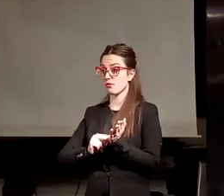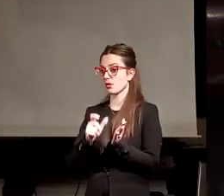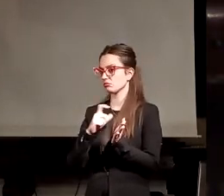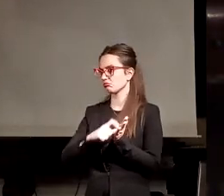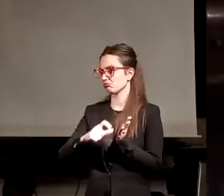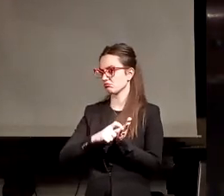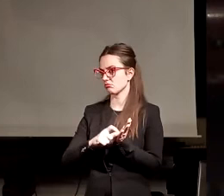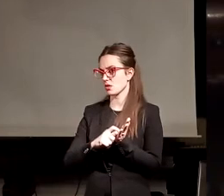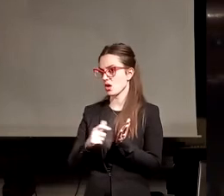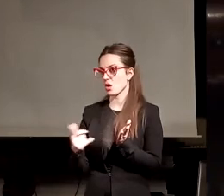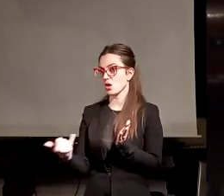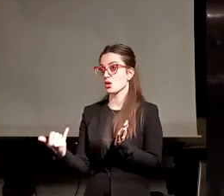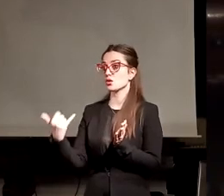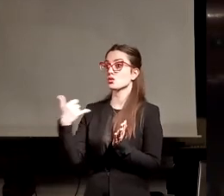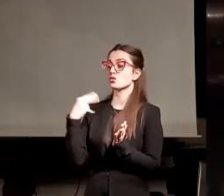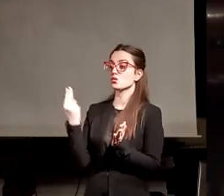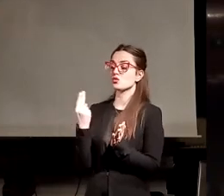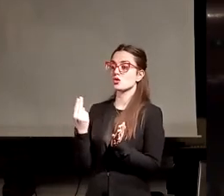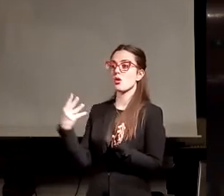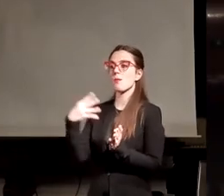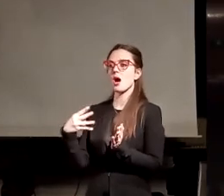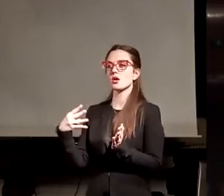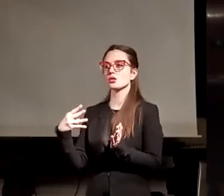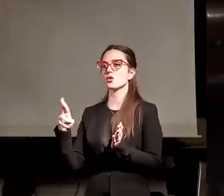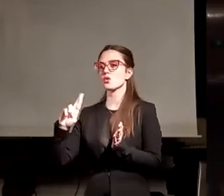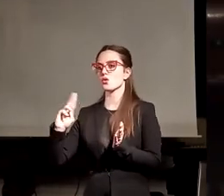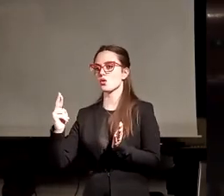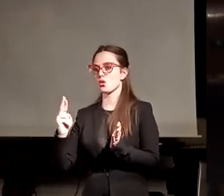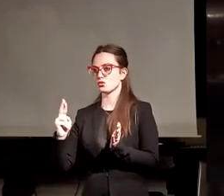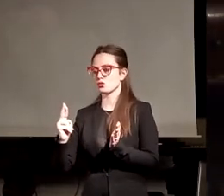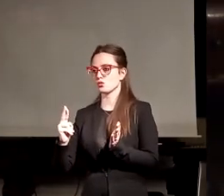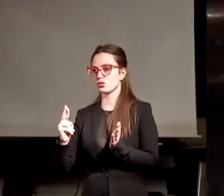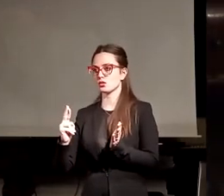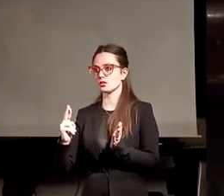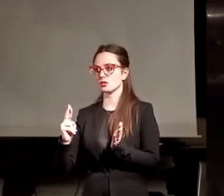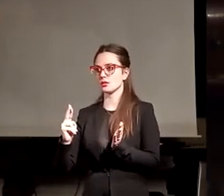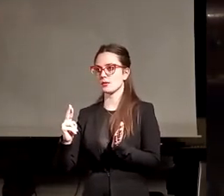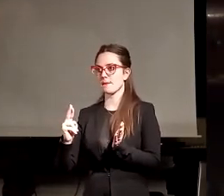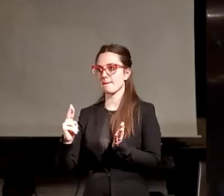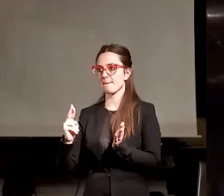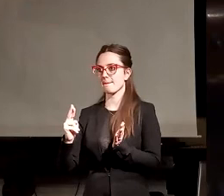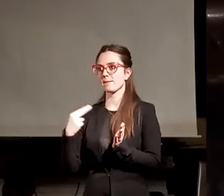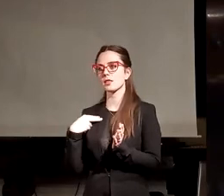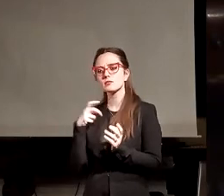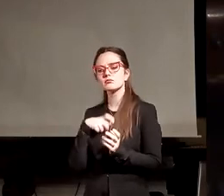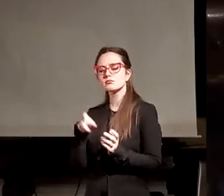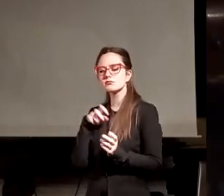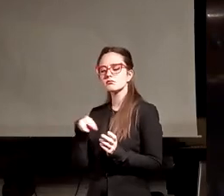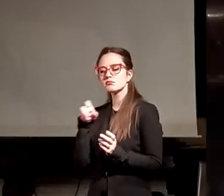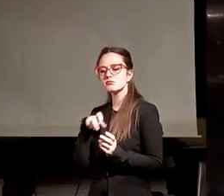suicidio di mark rothko un pittore che amo molto che ha dato in pellegrinaggio